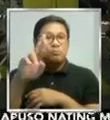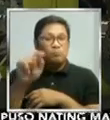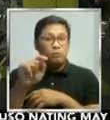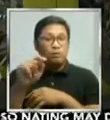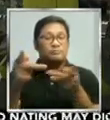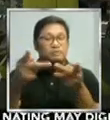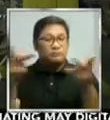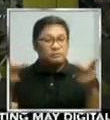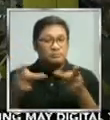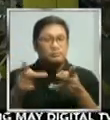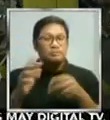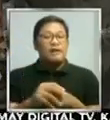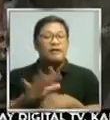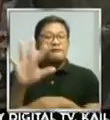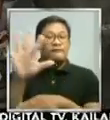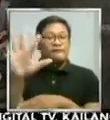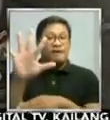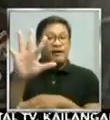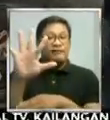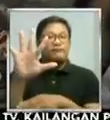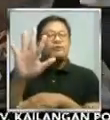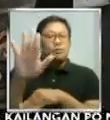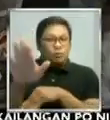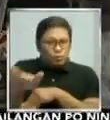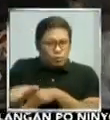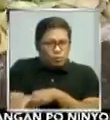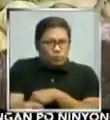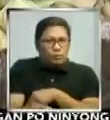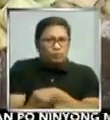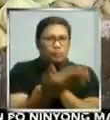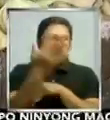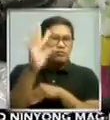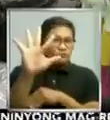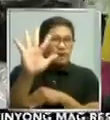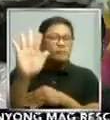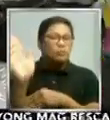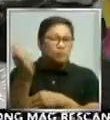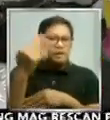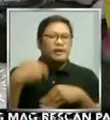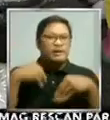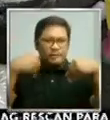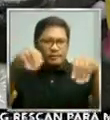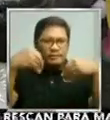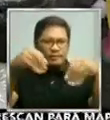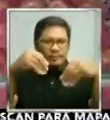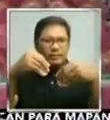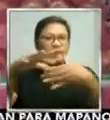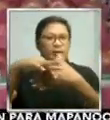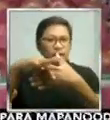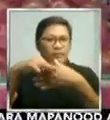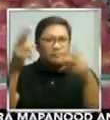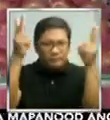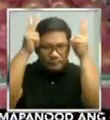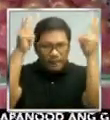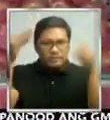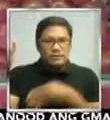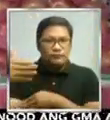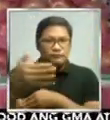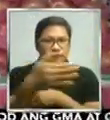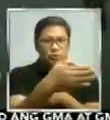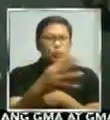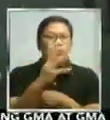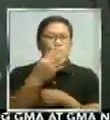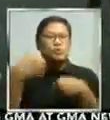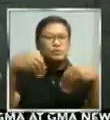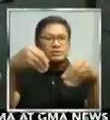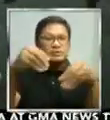Mula alas 5 ng hapon hanggang alas 5 ng umaga, maaring magbenta ng karne, gulay, isda at iba pang pagkain ang mga wholesaler